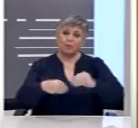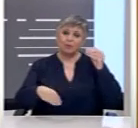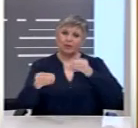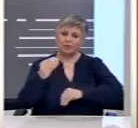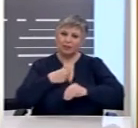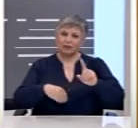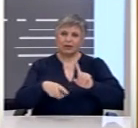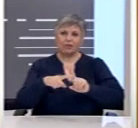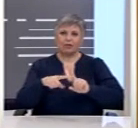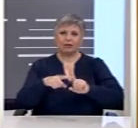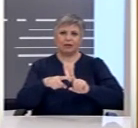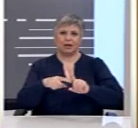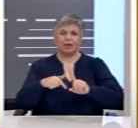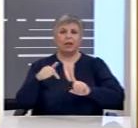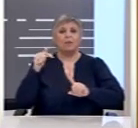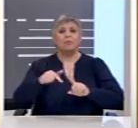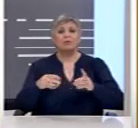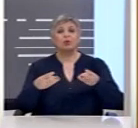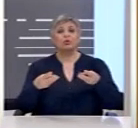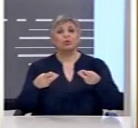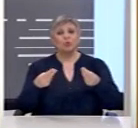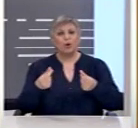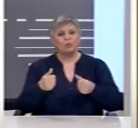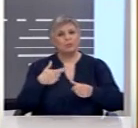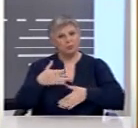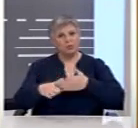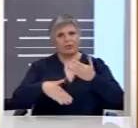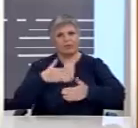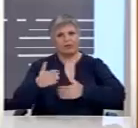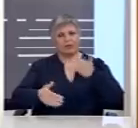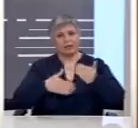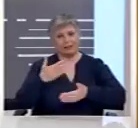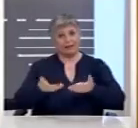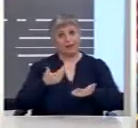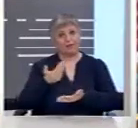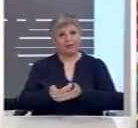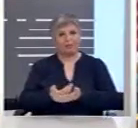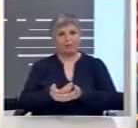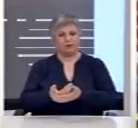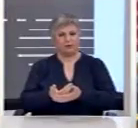τακτικό που θα ακολουθήσει η Πρόεδρος την παρούσα πρόταση. Ευχαριστώ.